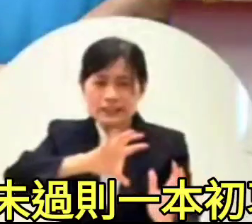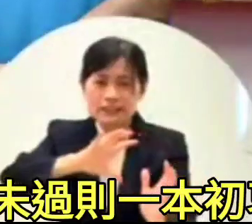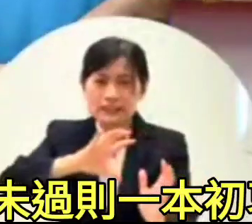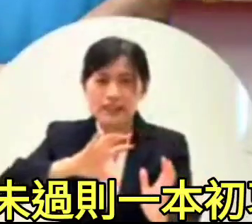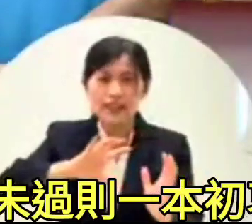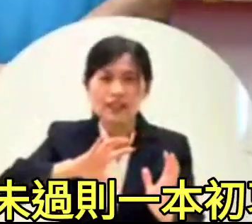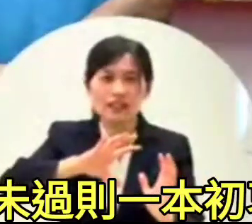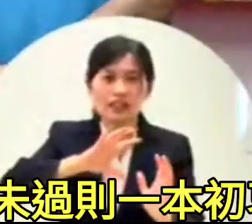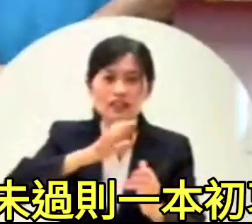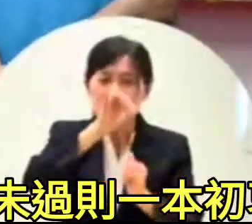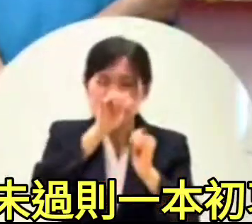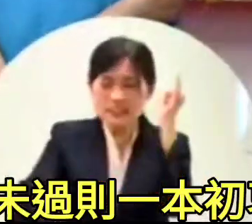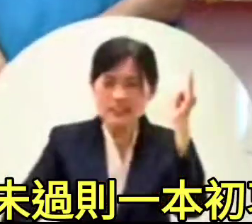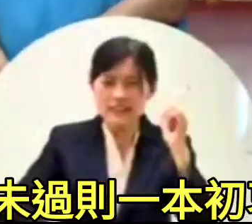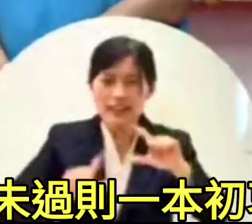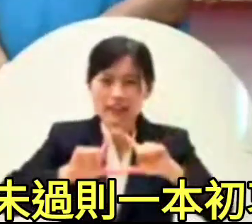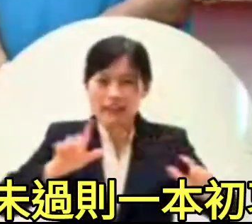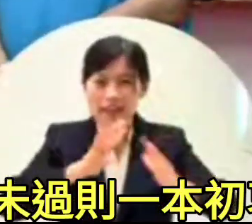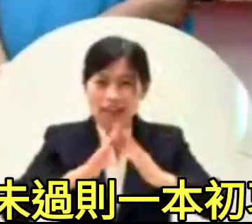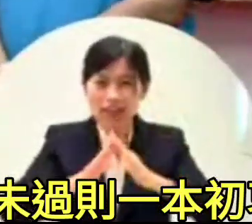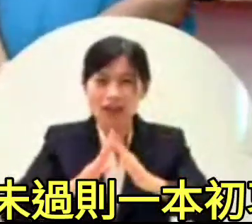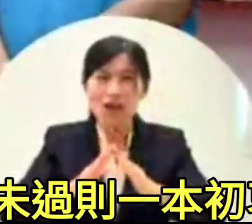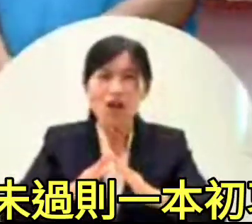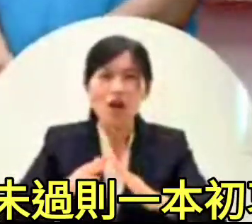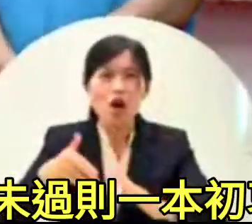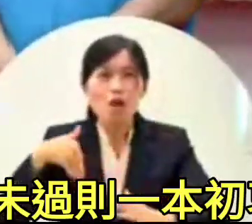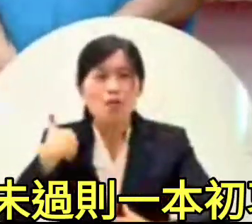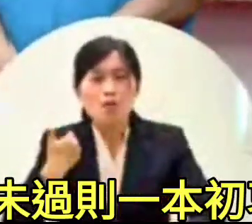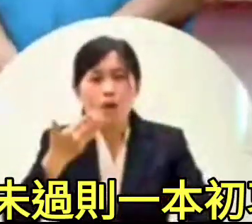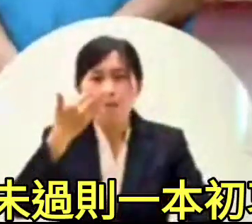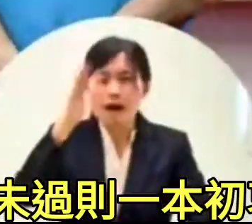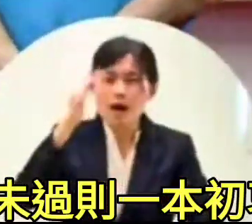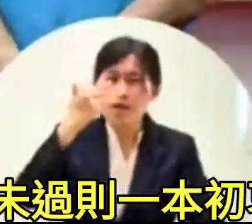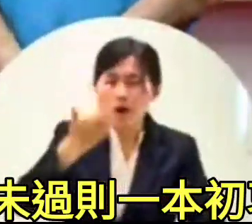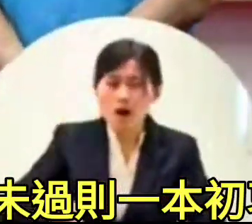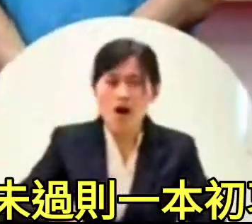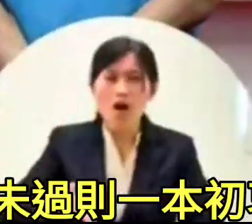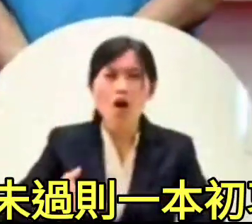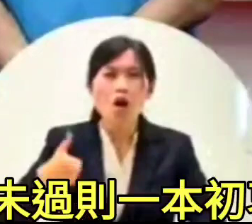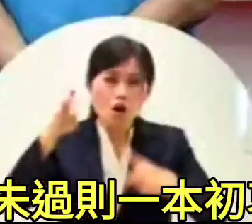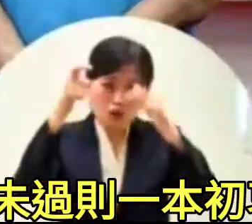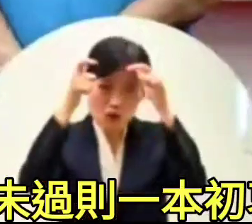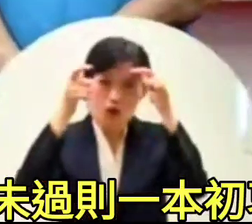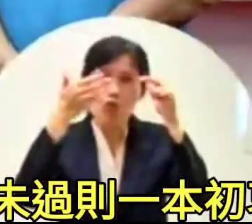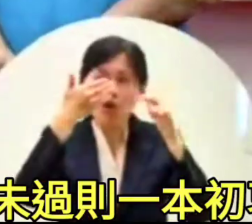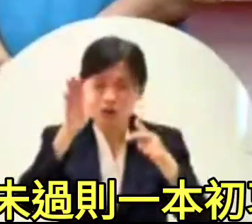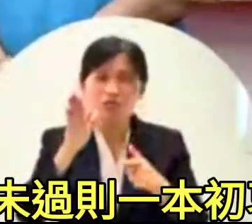哈，高雄都是赢了哈。那市长，民间的